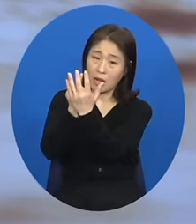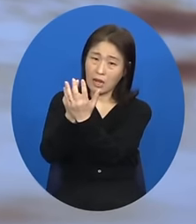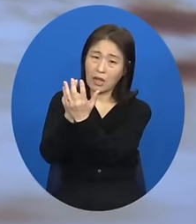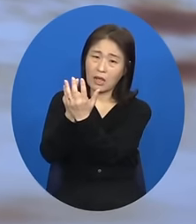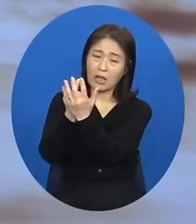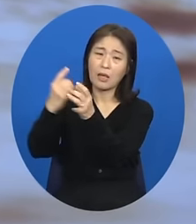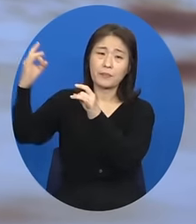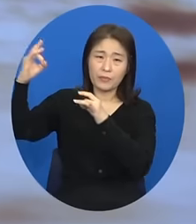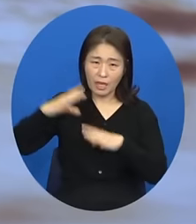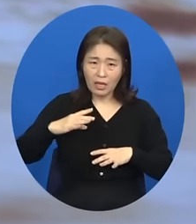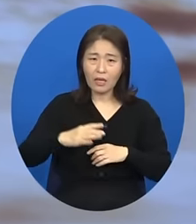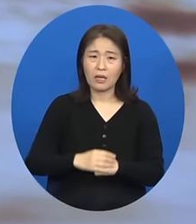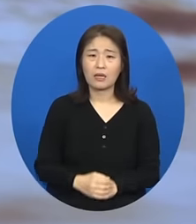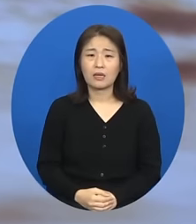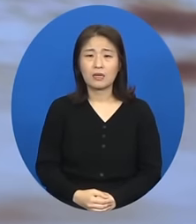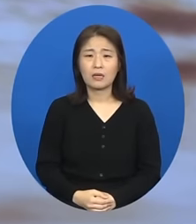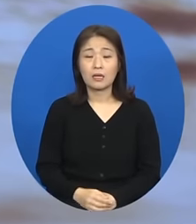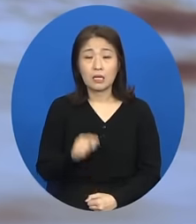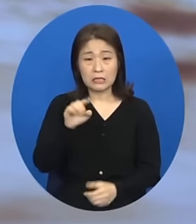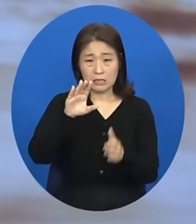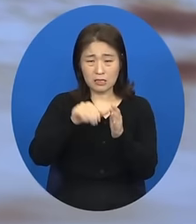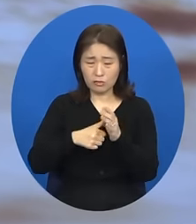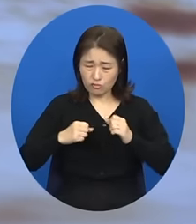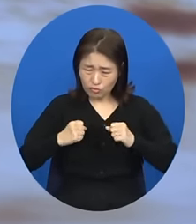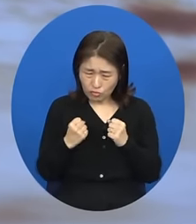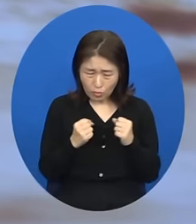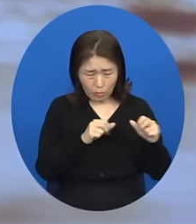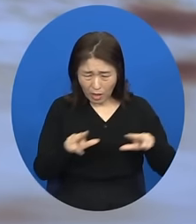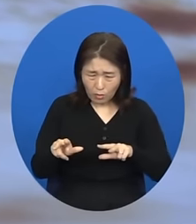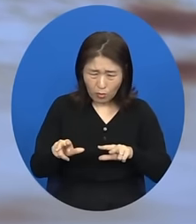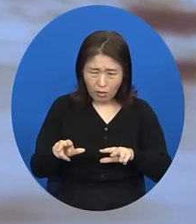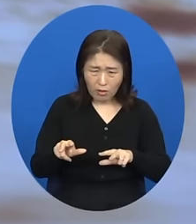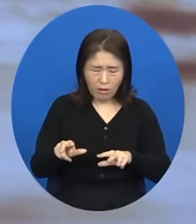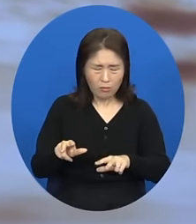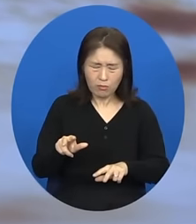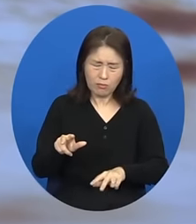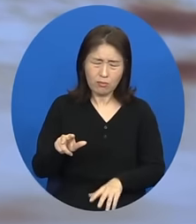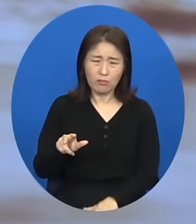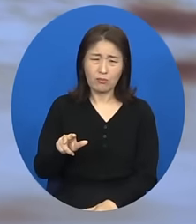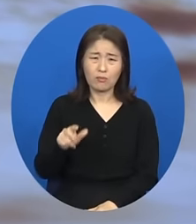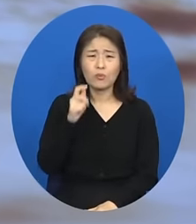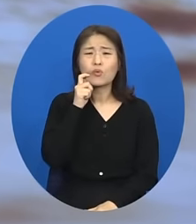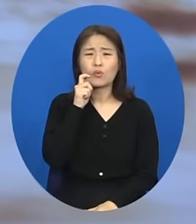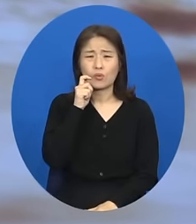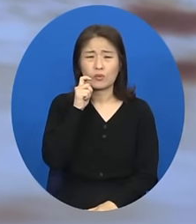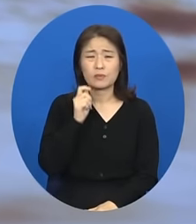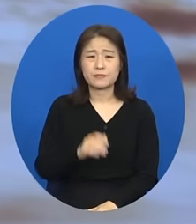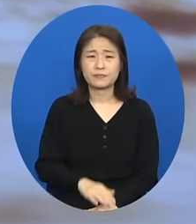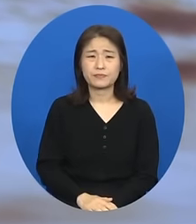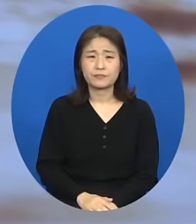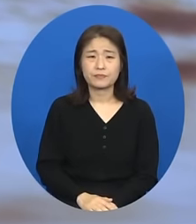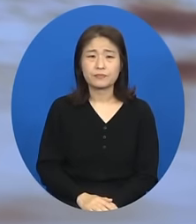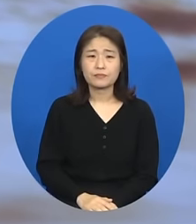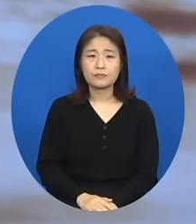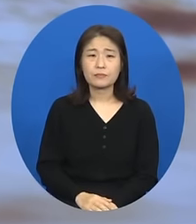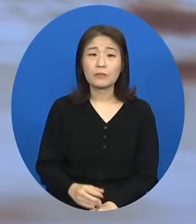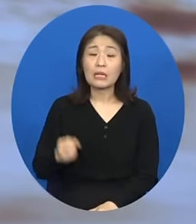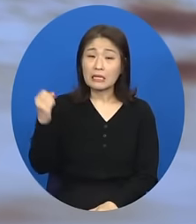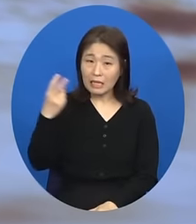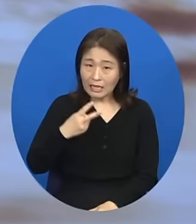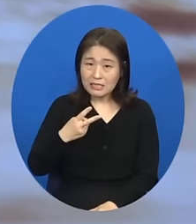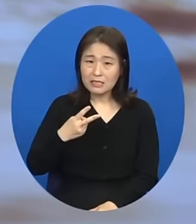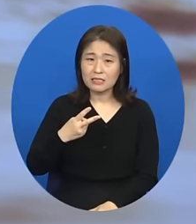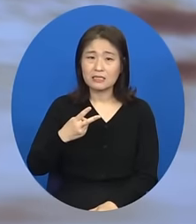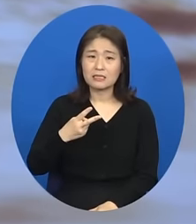그때는 바로 순종하지 못하겠던 거예요. 왜냐하면 제 모습에 저는 너무 충격을 받았기 때문이에요. 그런데도 다시 주님은 제게